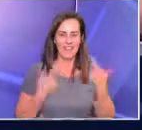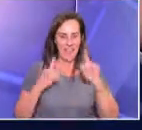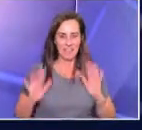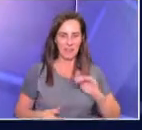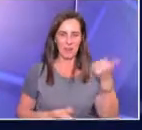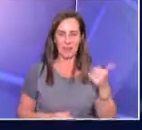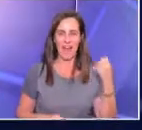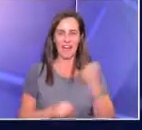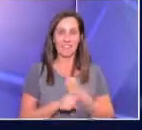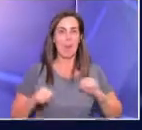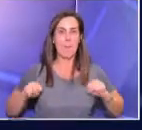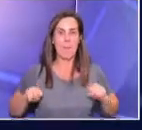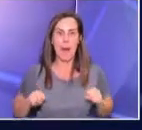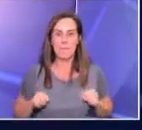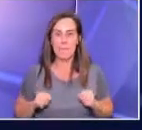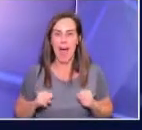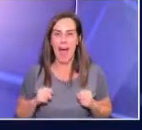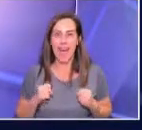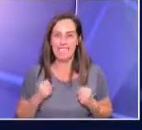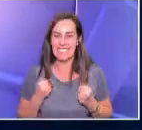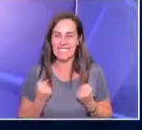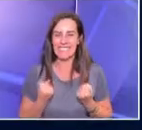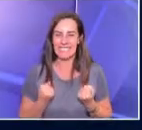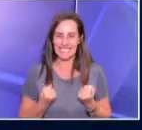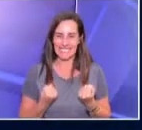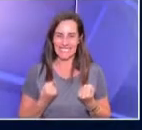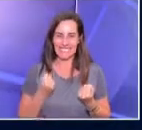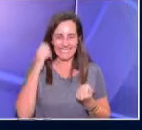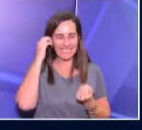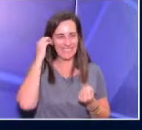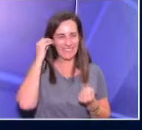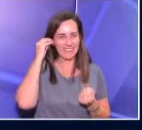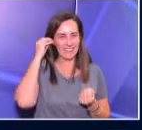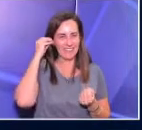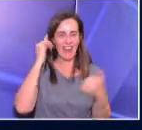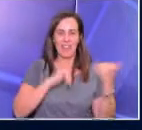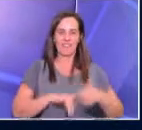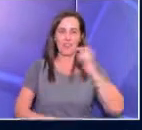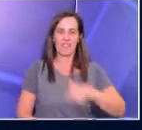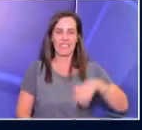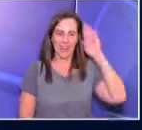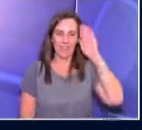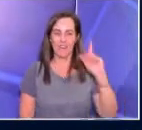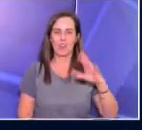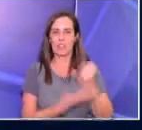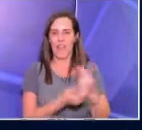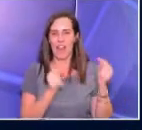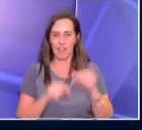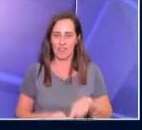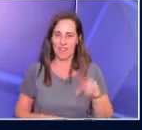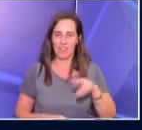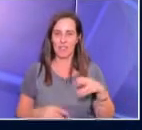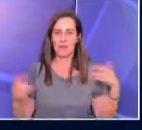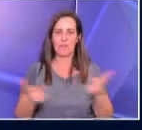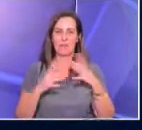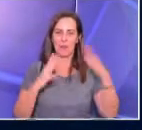קודם כל, עשינו מאמצי על וסיבובים ושמיניות כדי לסיים להביא את עינת קליש, אבל עינת לא הצליחה לבוא. יש מסיבה